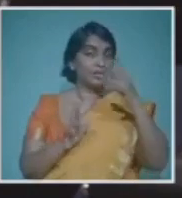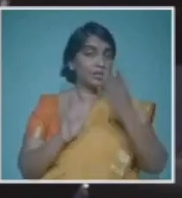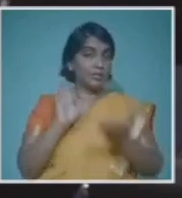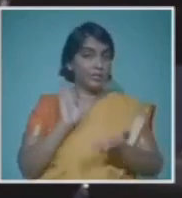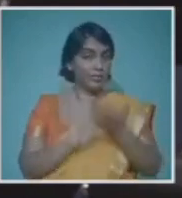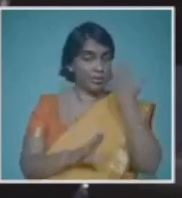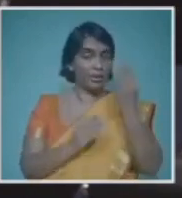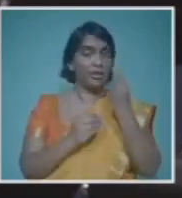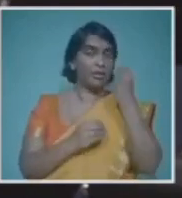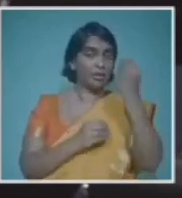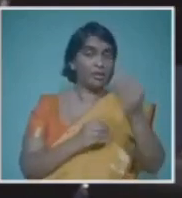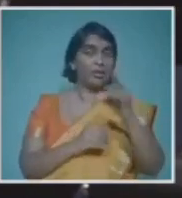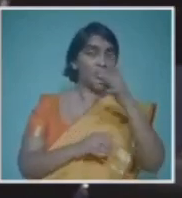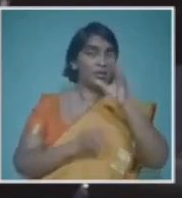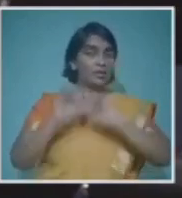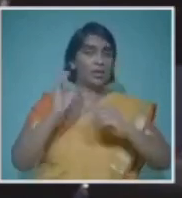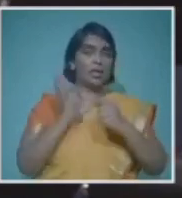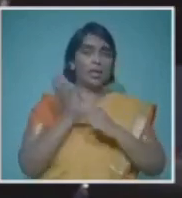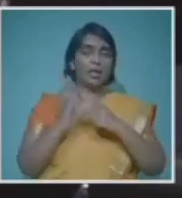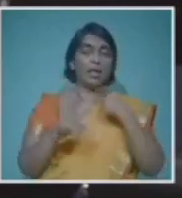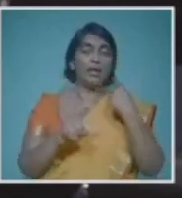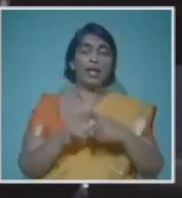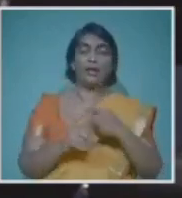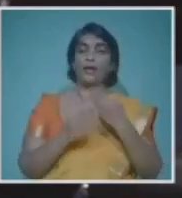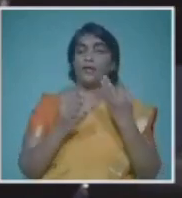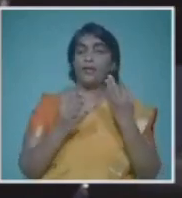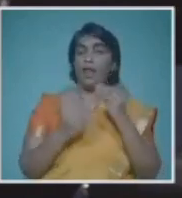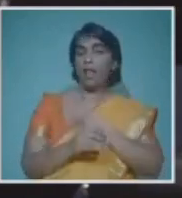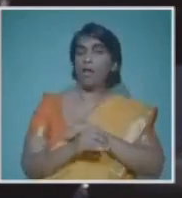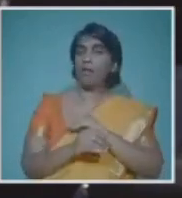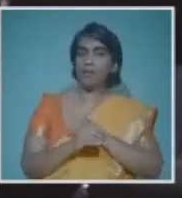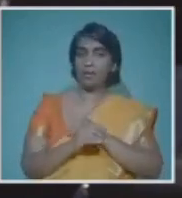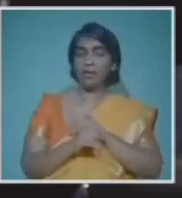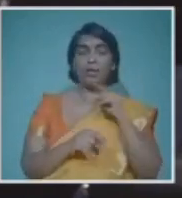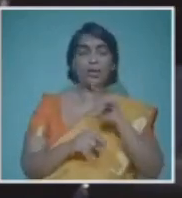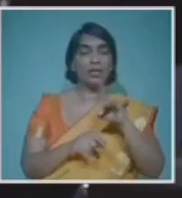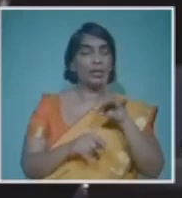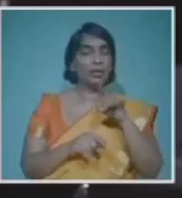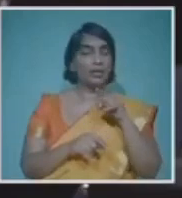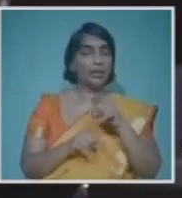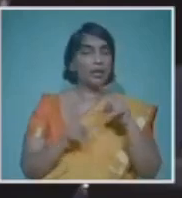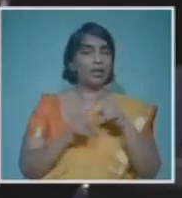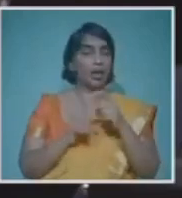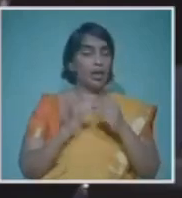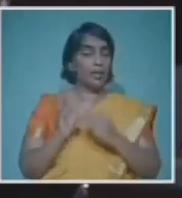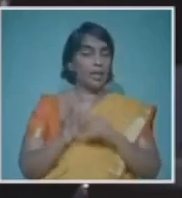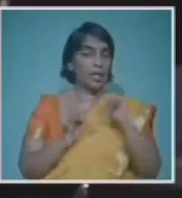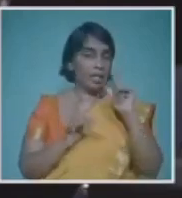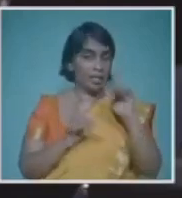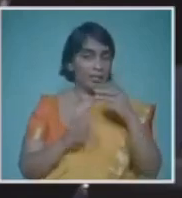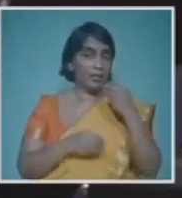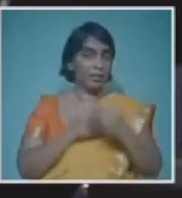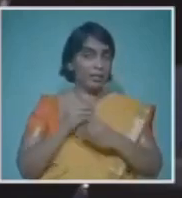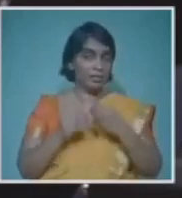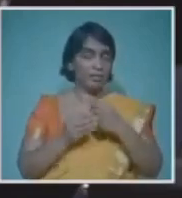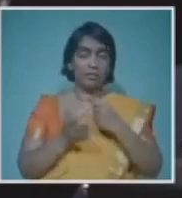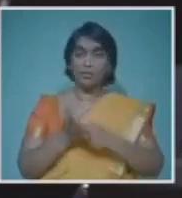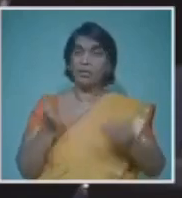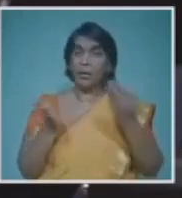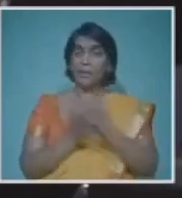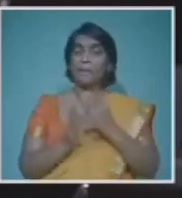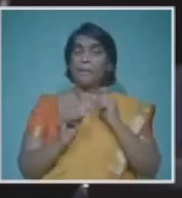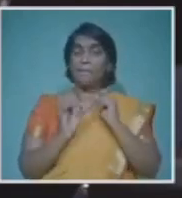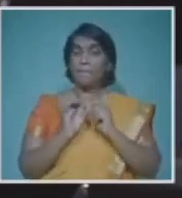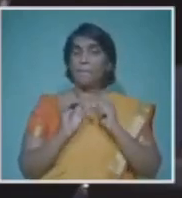අයට දෙනවා මෙන්න මේ 100ක බදු ප්‍රතිලාභ කියලා. මේ 100ට ඩොලර් මිලියන 75 ව්‍යාපෘතියේ ගිවිසුම BUI